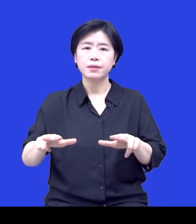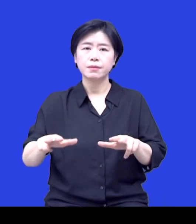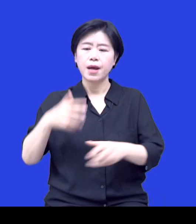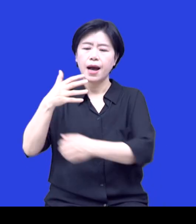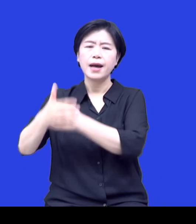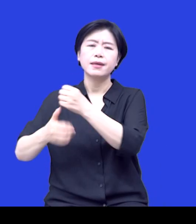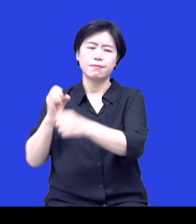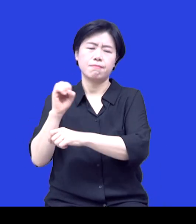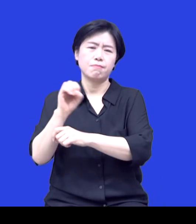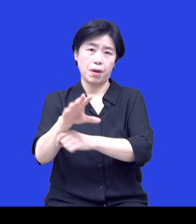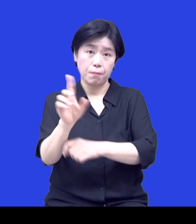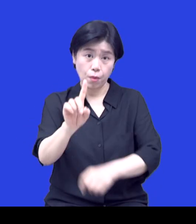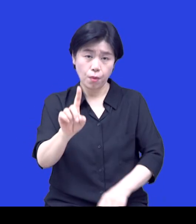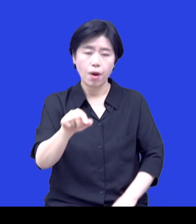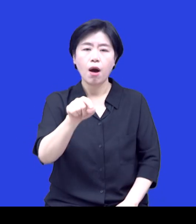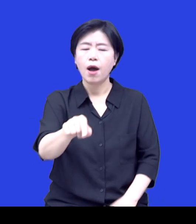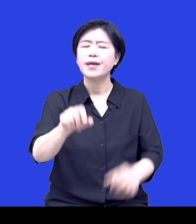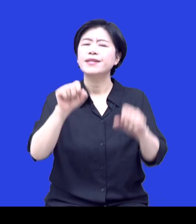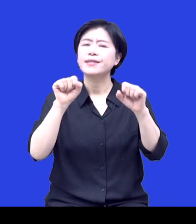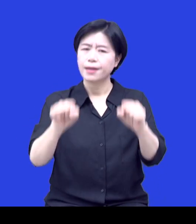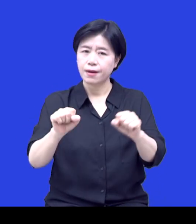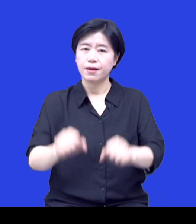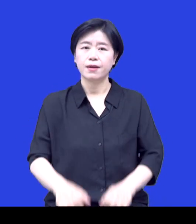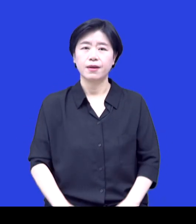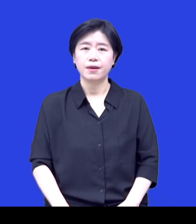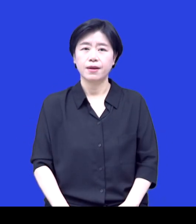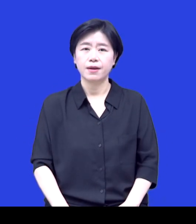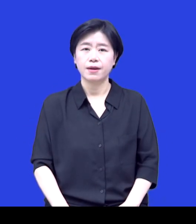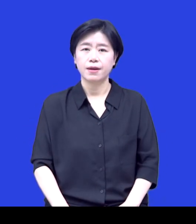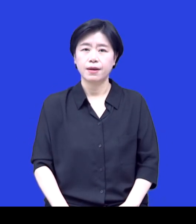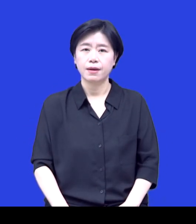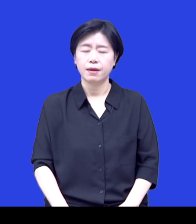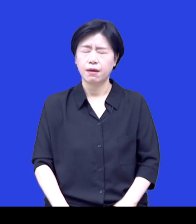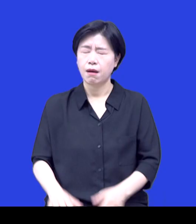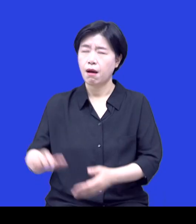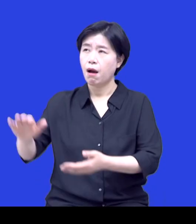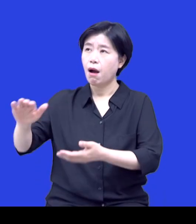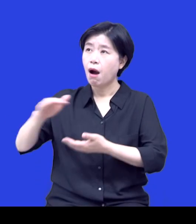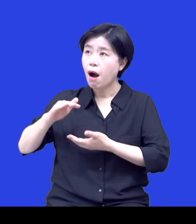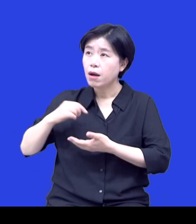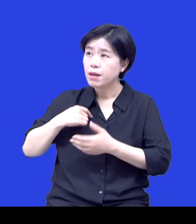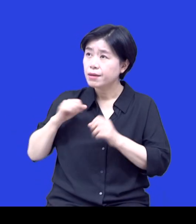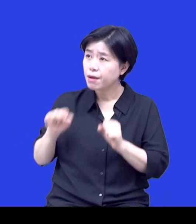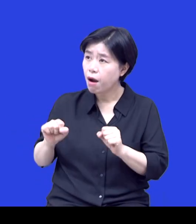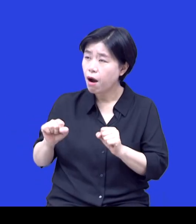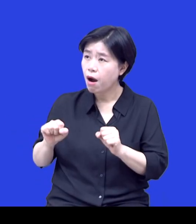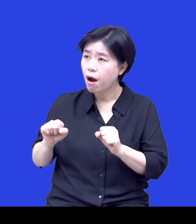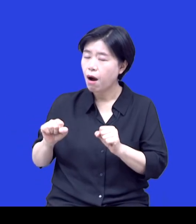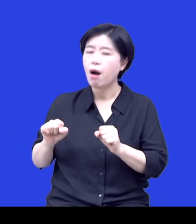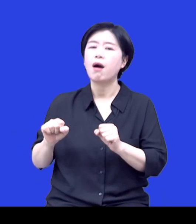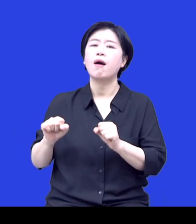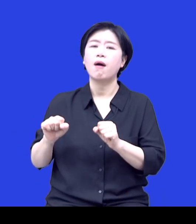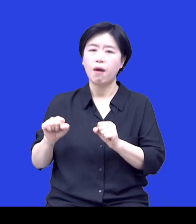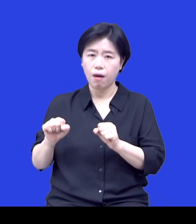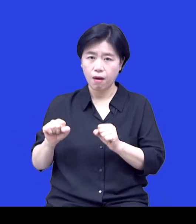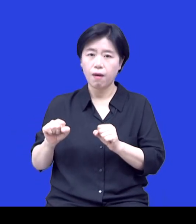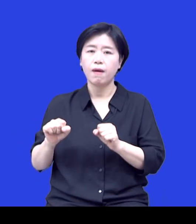한다. 살아야 한다. 그러는 순간에 자기가 죽음의 길에서 돌아섰다는.